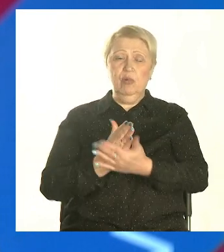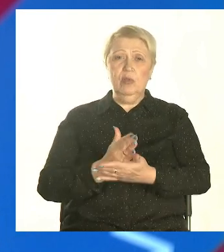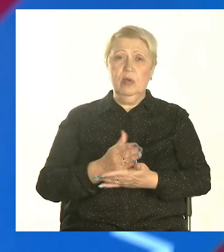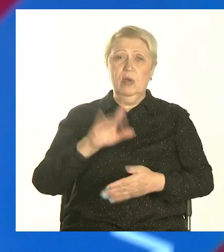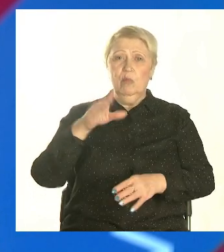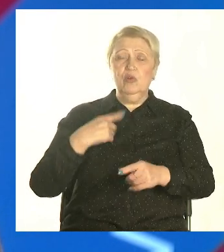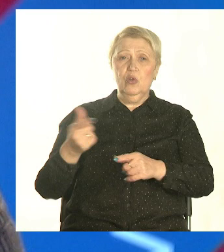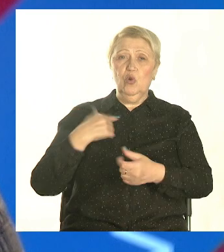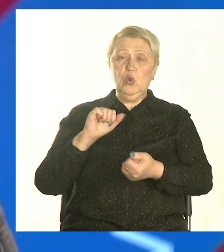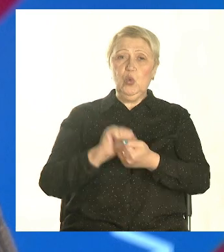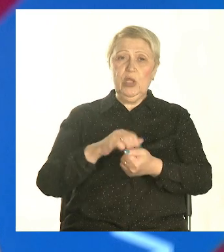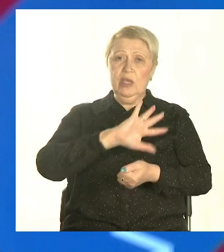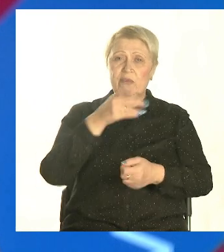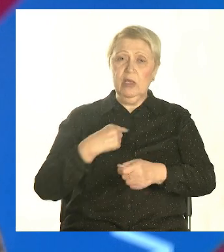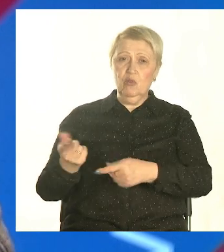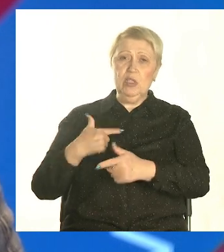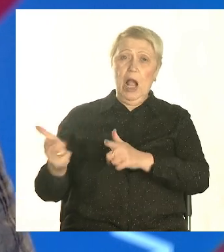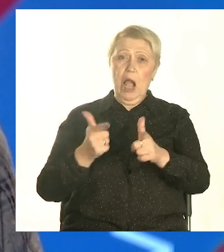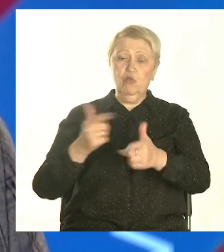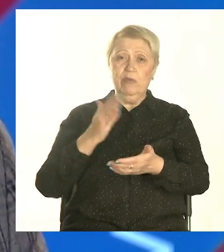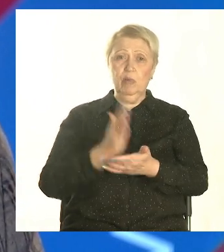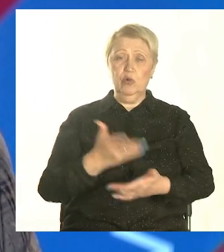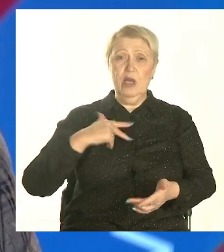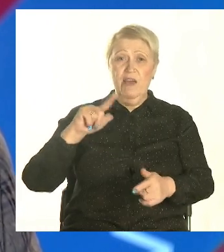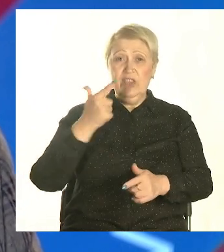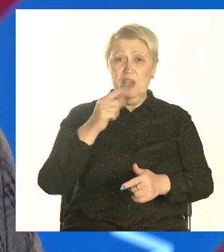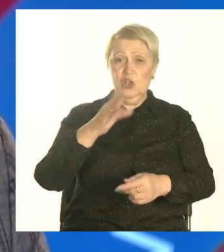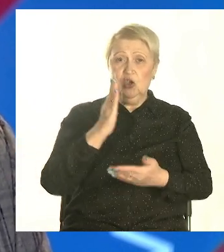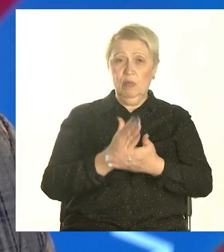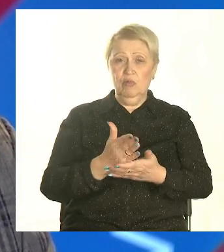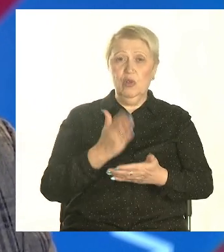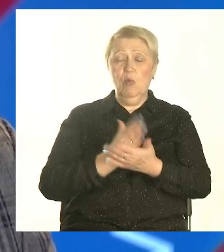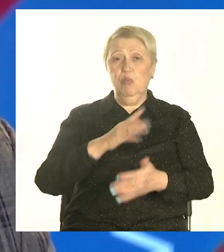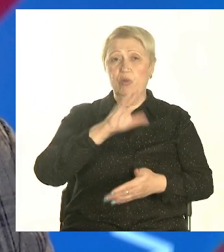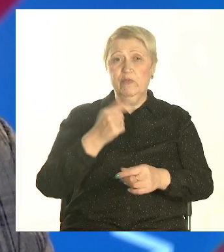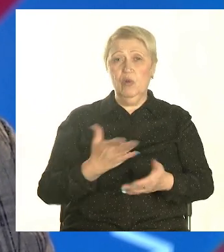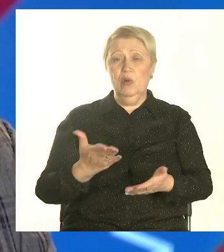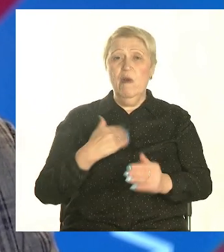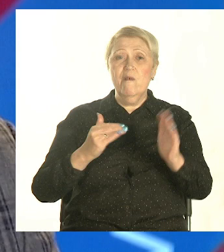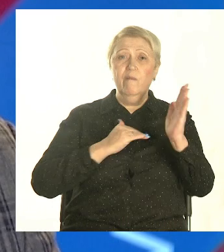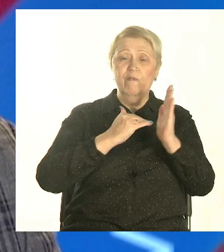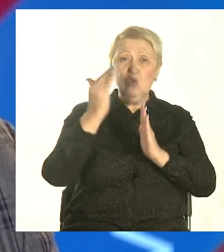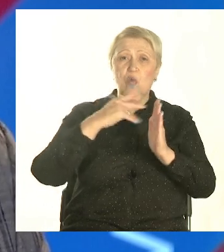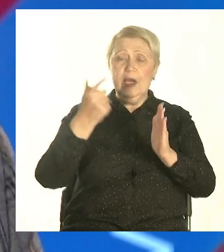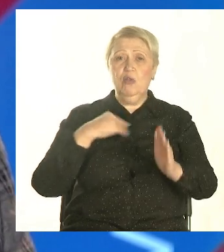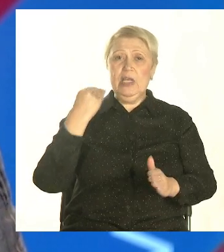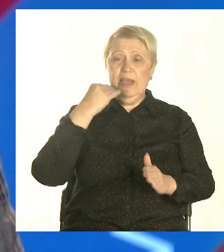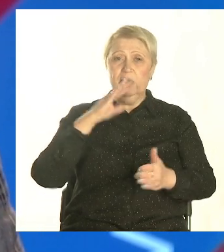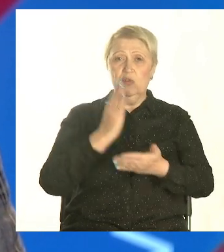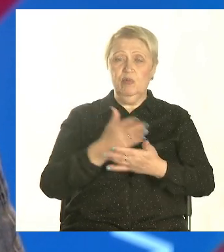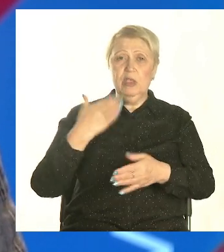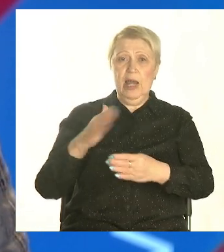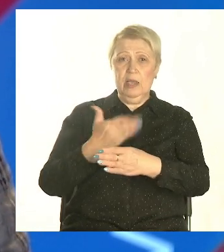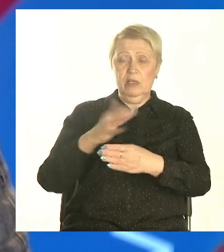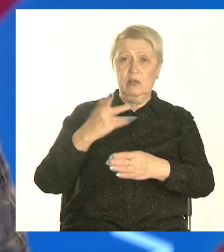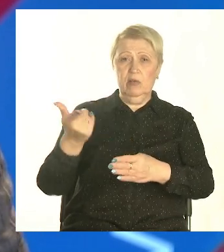к вот этой сортировке вторичной, они будут уже с более высокой эффективностью рассортированы